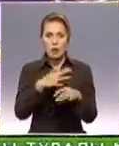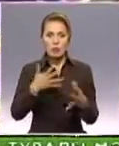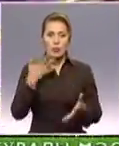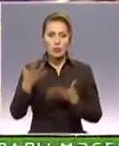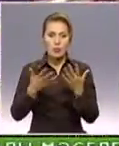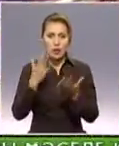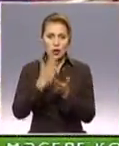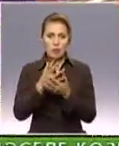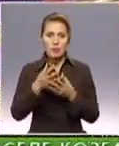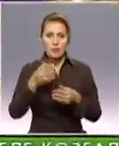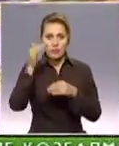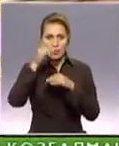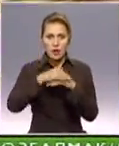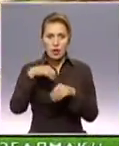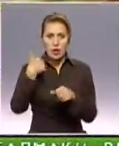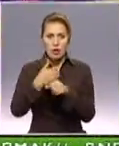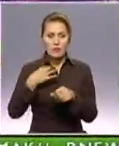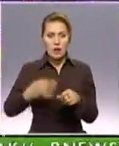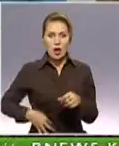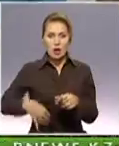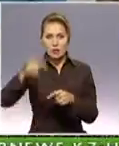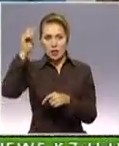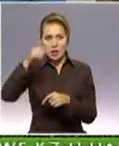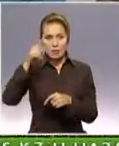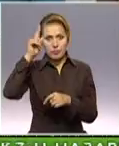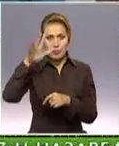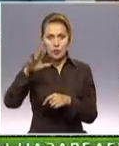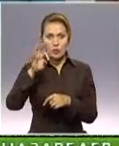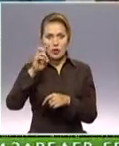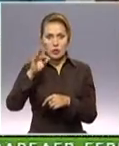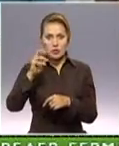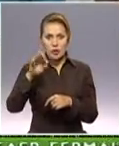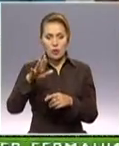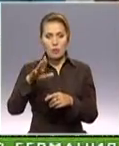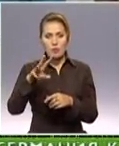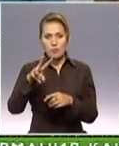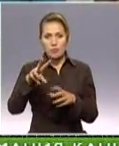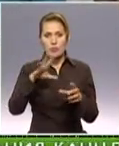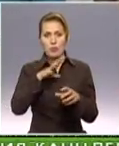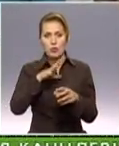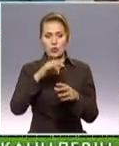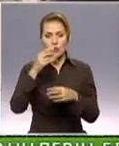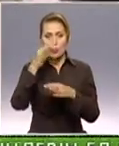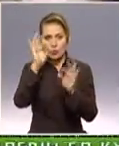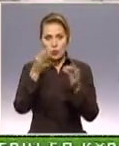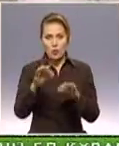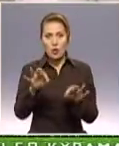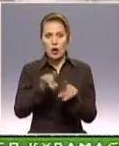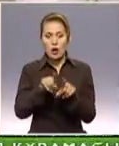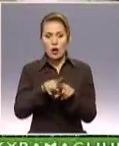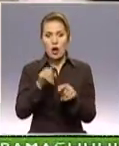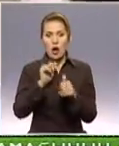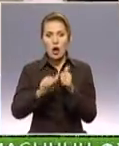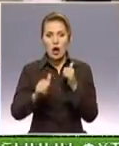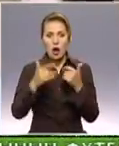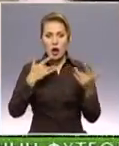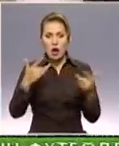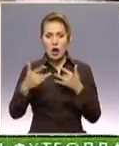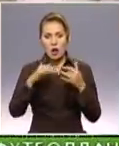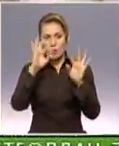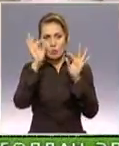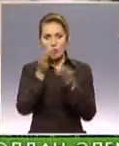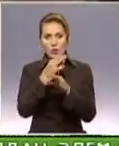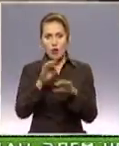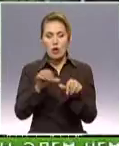тастады. Кештің басты қонағы Франциядан келген белгілі Кури Леру тобы болды. Шығармашылық ұжымның өткізген әрбір концерті музыкалық